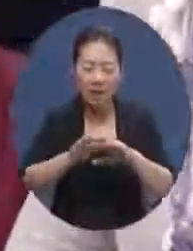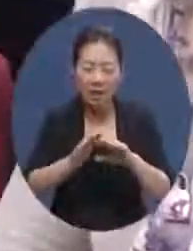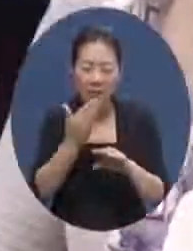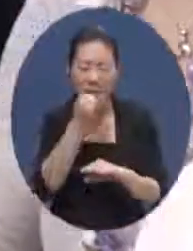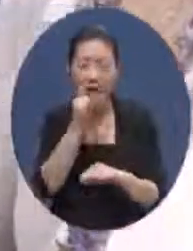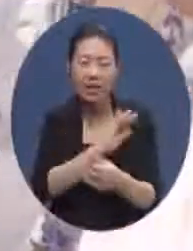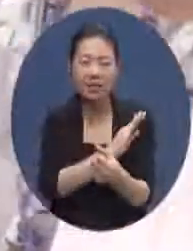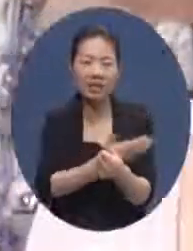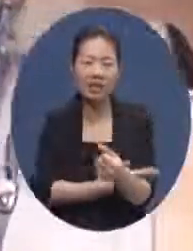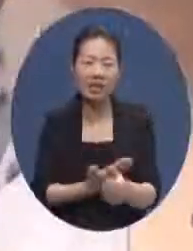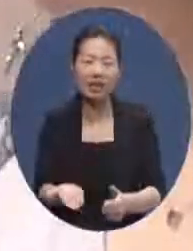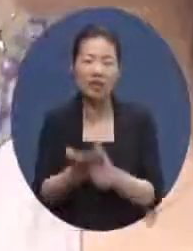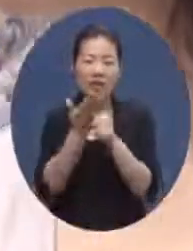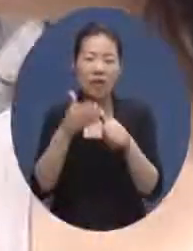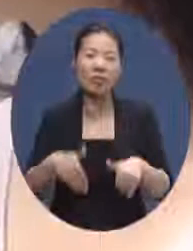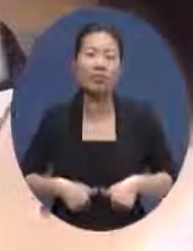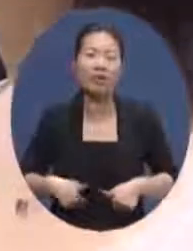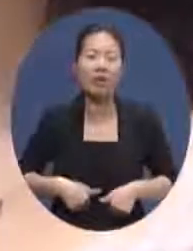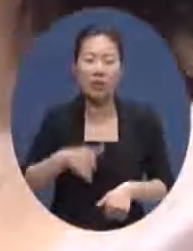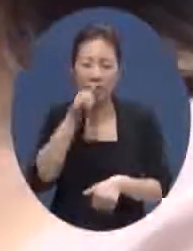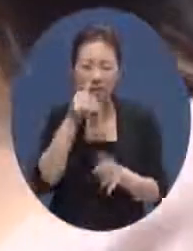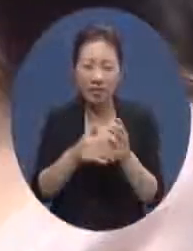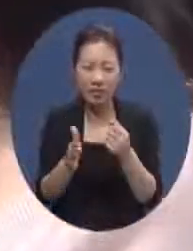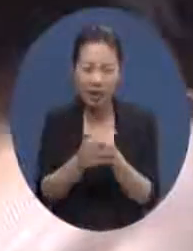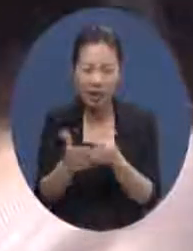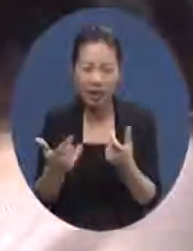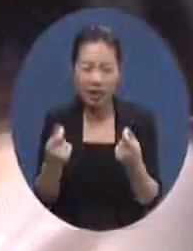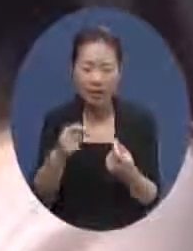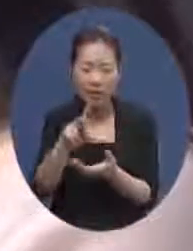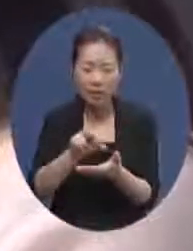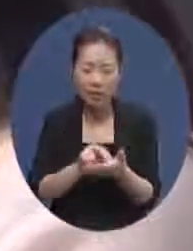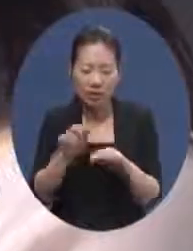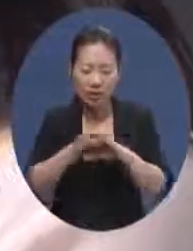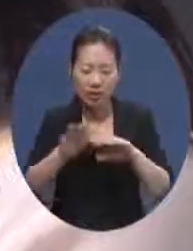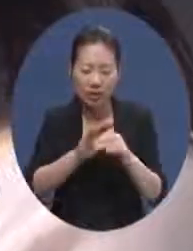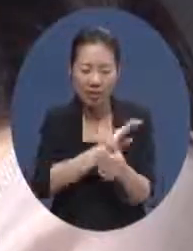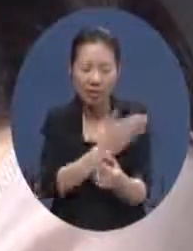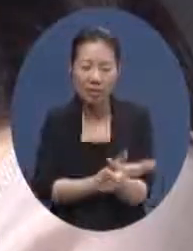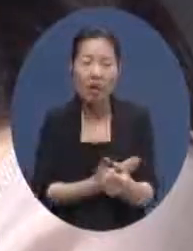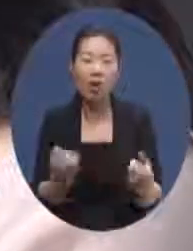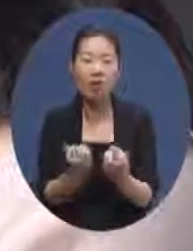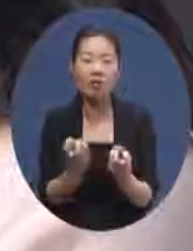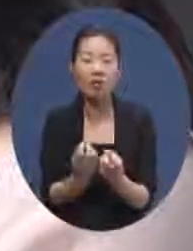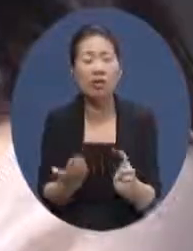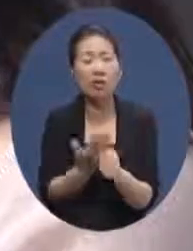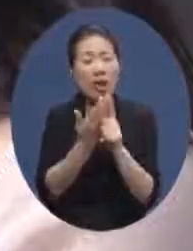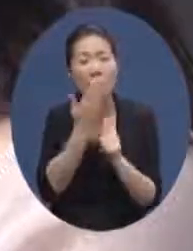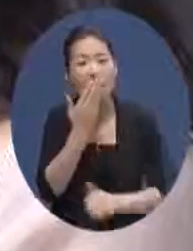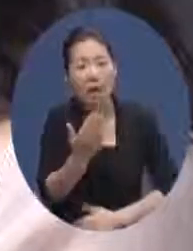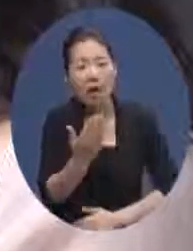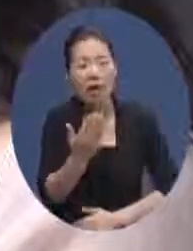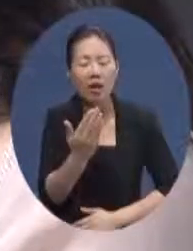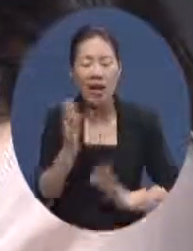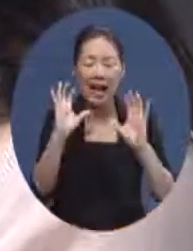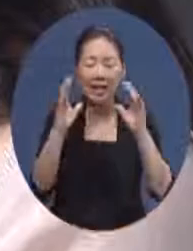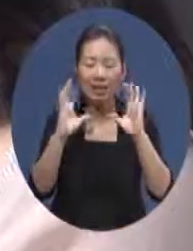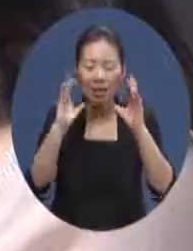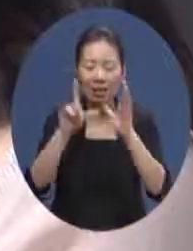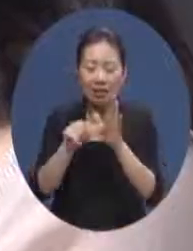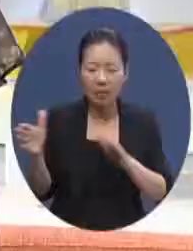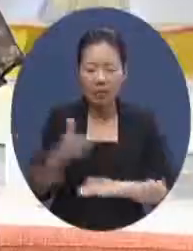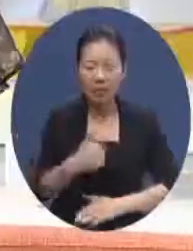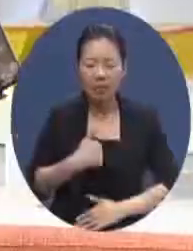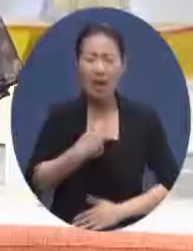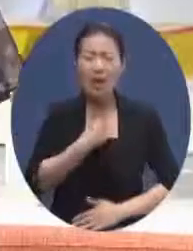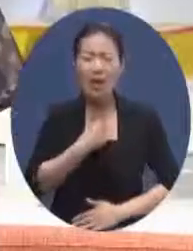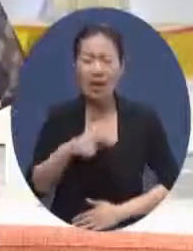수 있는 능력을 키워줘야만 해요. 그럼 이런 문제 해결 능력은 어떻게 키워지는 거냐? 아기들이 막 어려서 내가 할